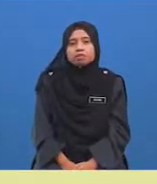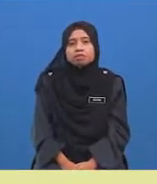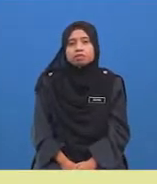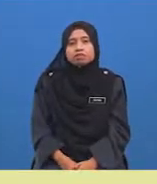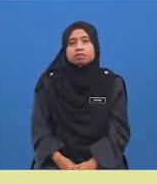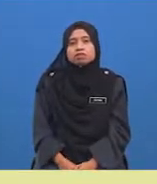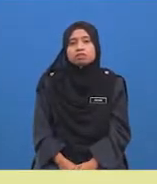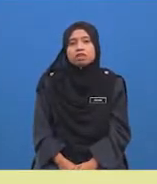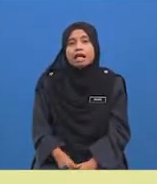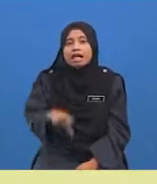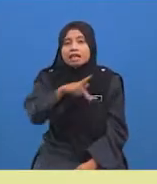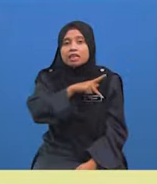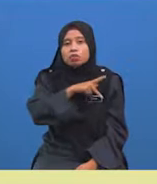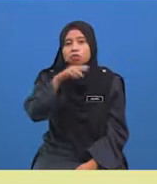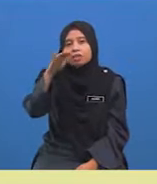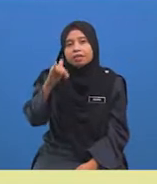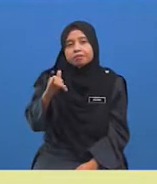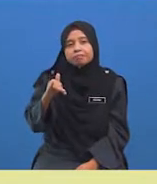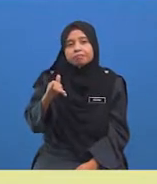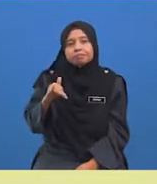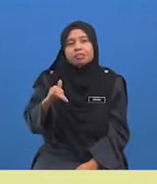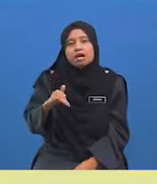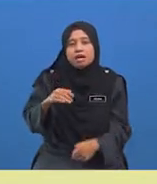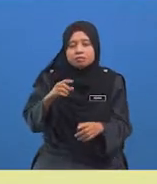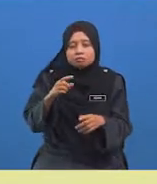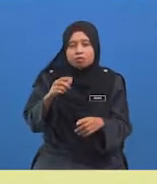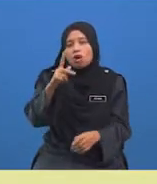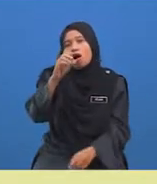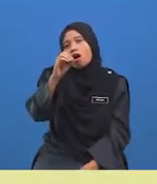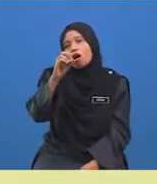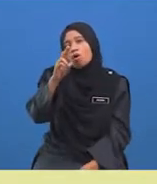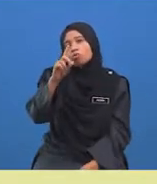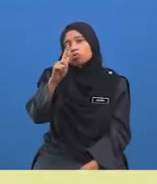Ya, ketua yang terlalu otokratik